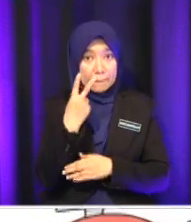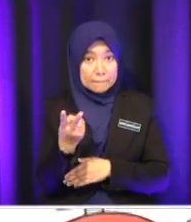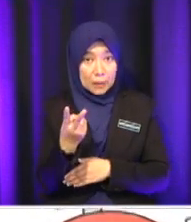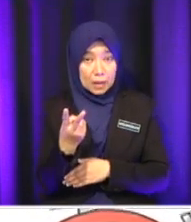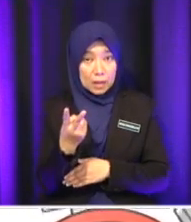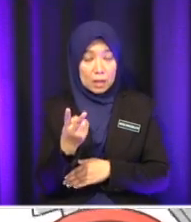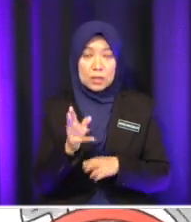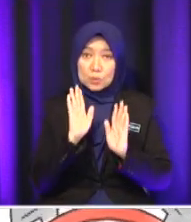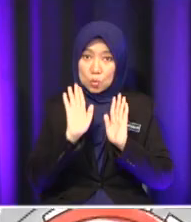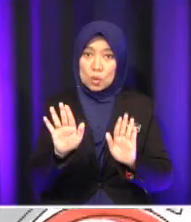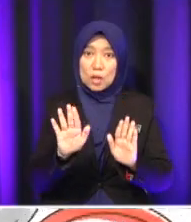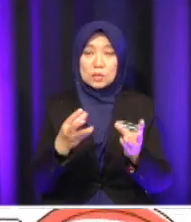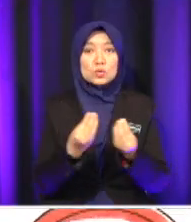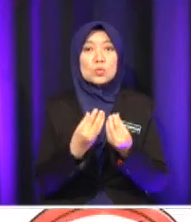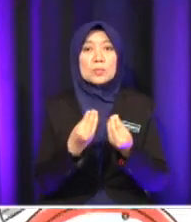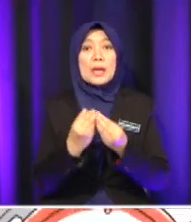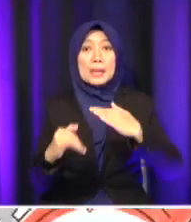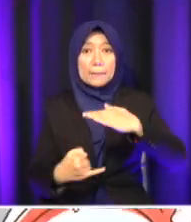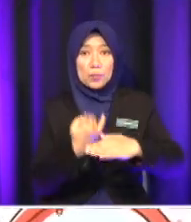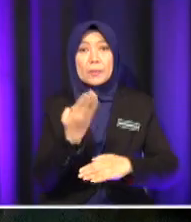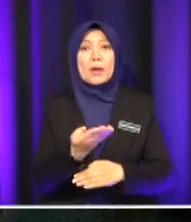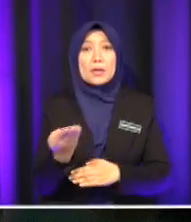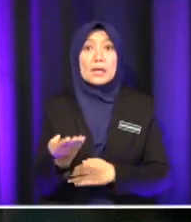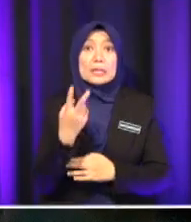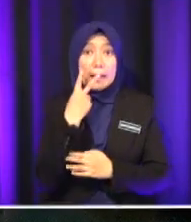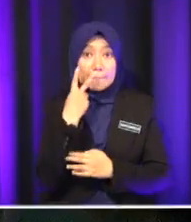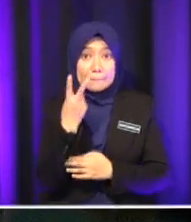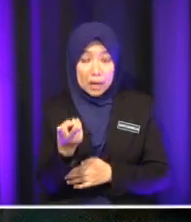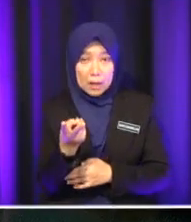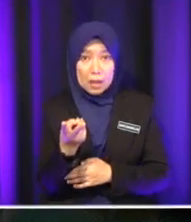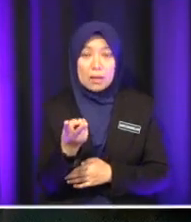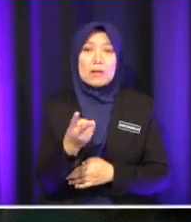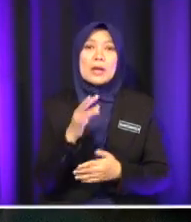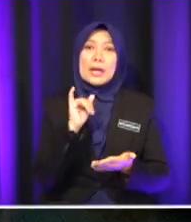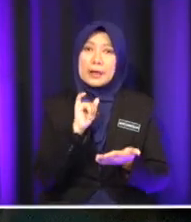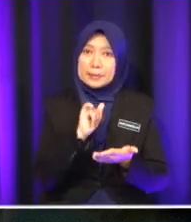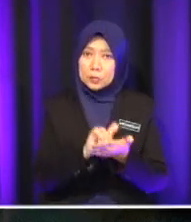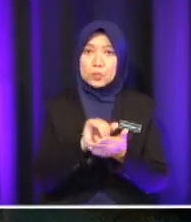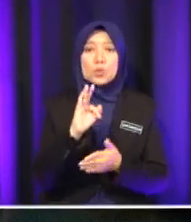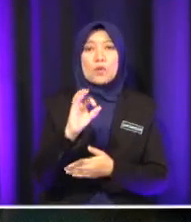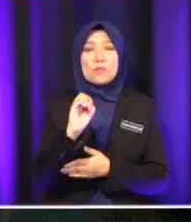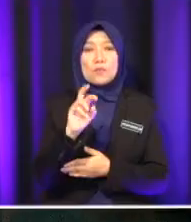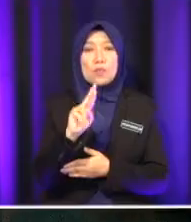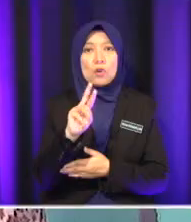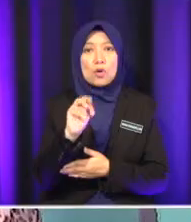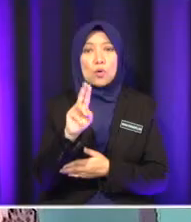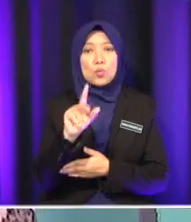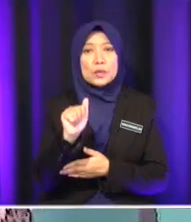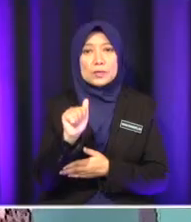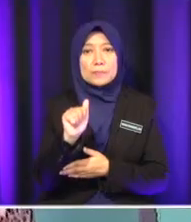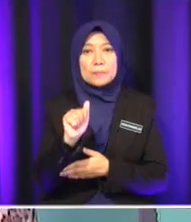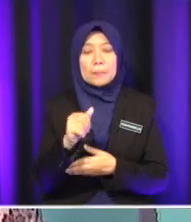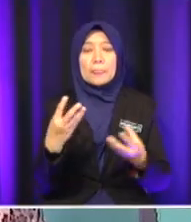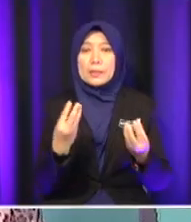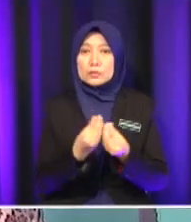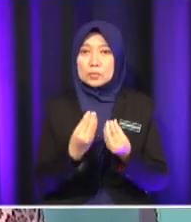tolak jumlah nilai impor barang nampak jadi formula untuk timbangan dagangan ialah jumlah